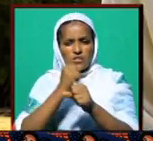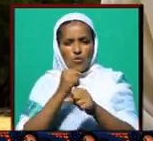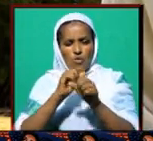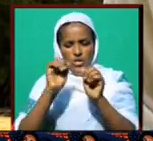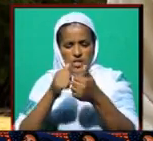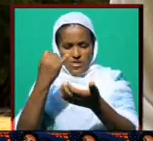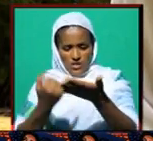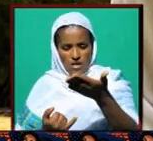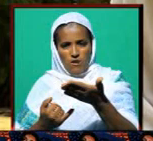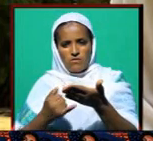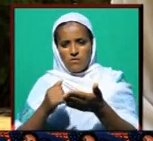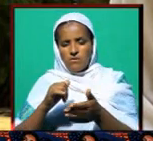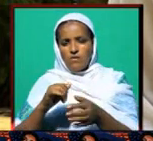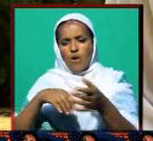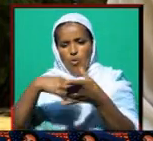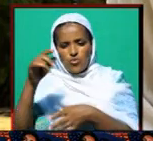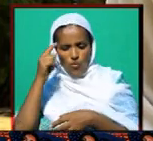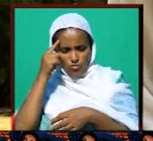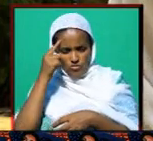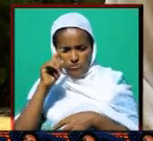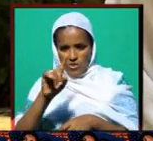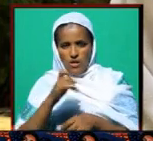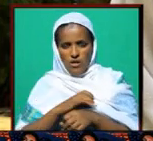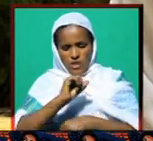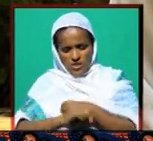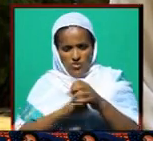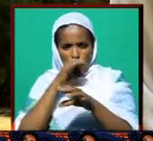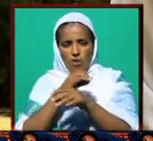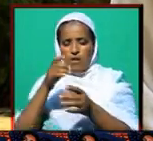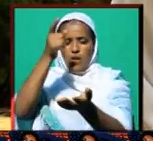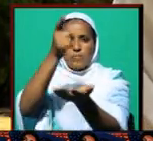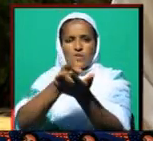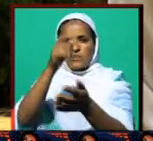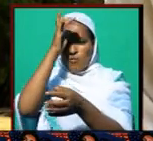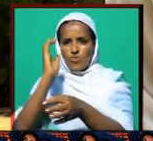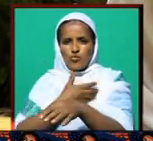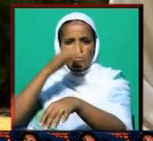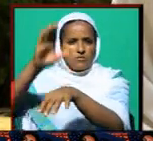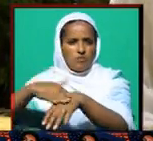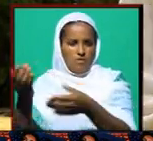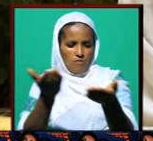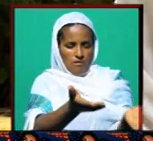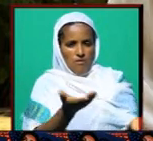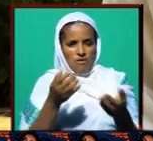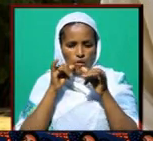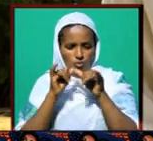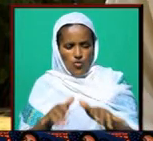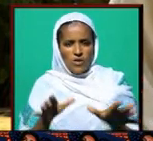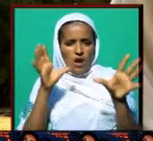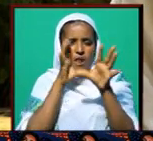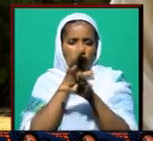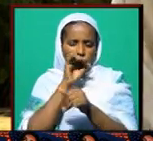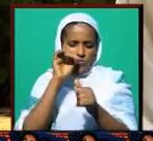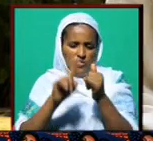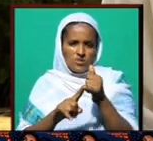ክርስቲያን እንዳይፈርስ ምን አርጌ ልስራው፣ እንዴት አርጌ እንዲሁ ዲዛይኑን ላውጣው? የለም። በቃ ከተሰራ ከተጨረሰ በኋላ ለምርቃ ነው የሚጠሩ